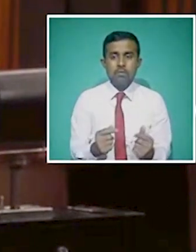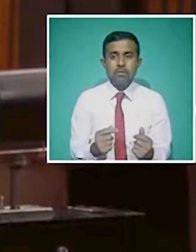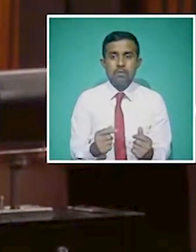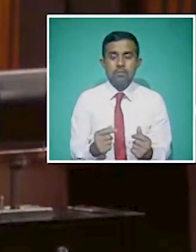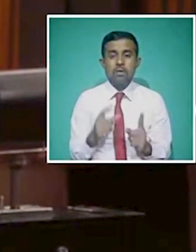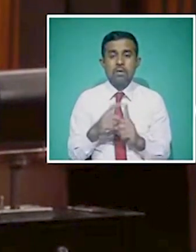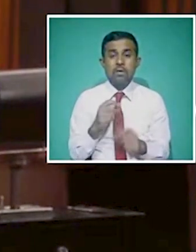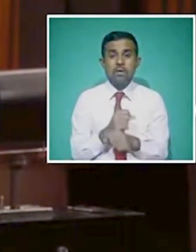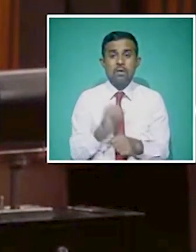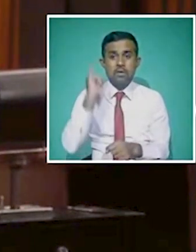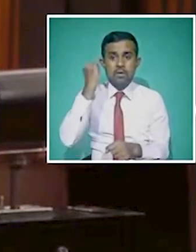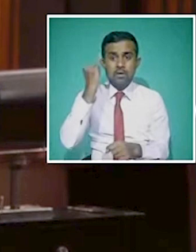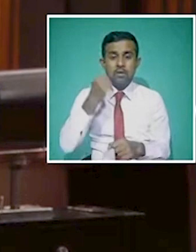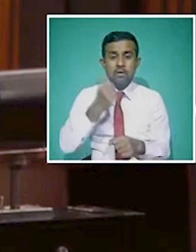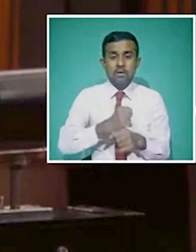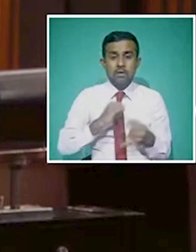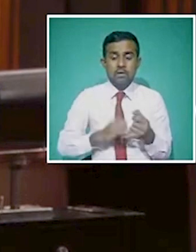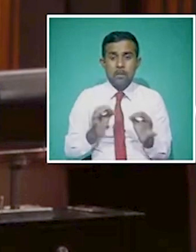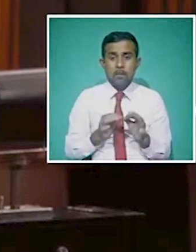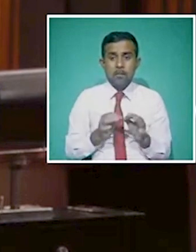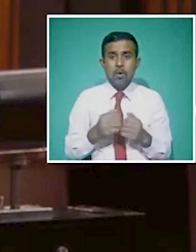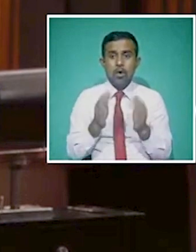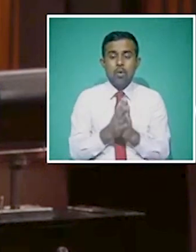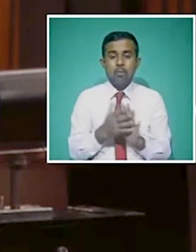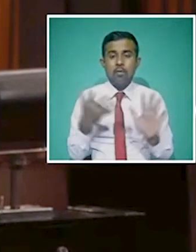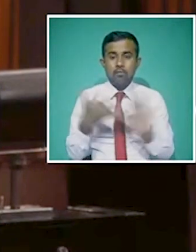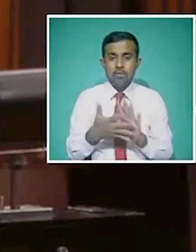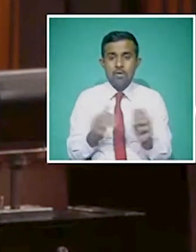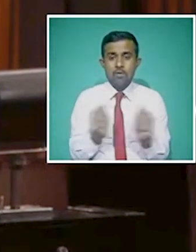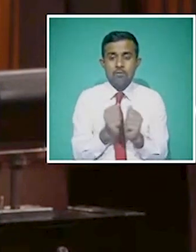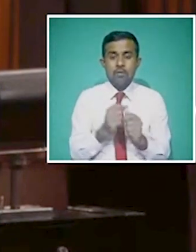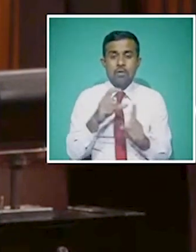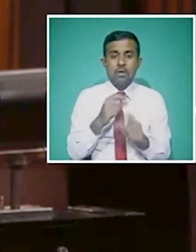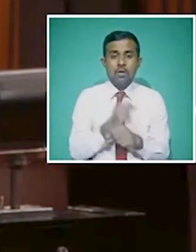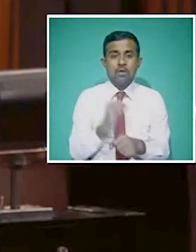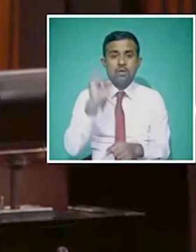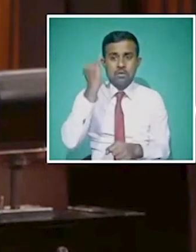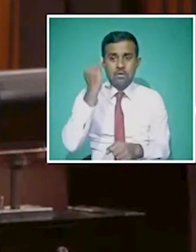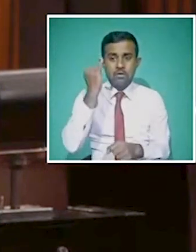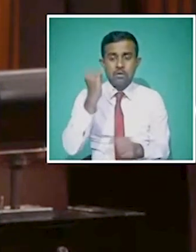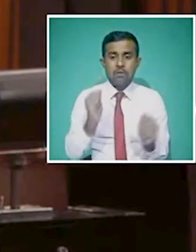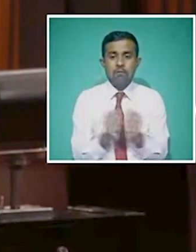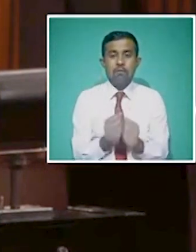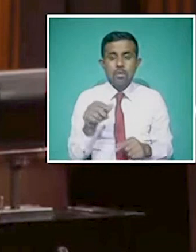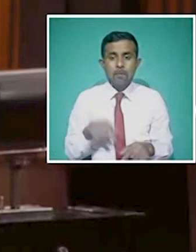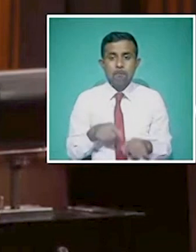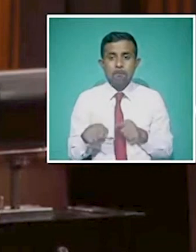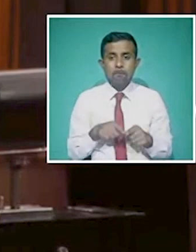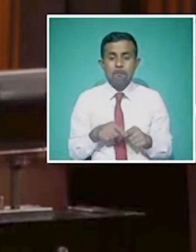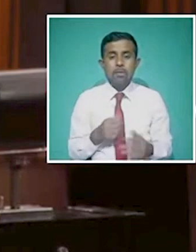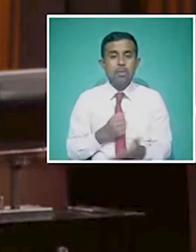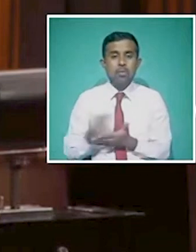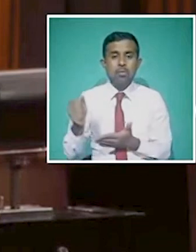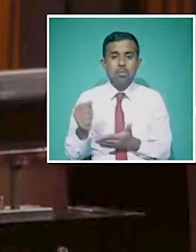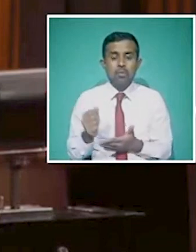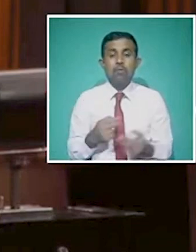මේ අධ්‍යක්ෂක ජෙනරාල් මේ GSMB ආයතනයේ සියලු දූෂිත කටයුතු වලට වග කියන්න ඕනේ මේ අධ්‍යක්ෂක ජෙනරාල්ව වහාම වැඩ තහනමක් කරන්න ඕනේ. I will have a